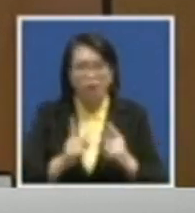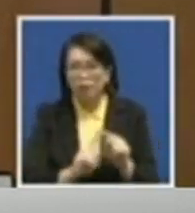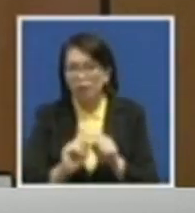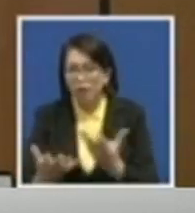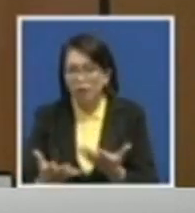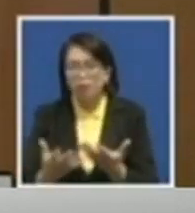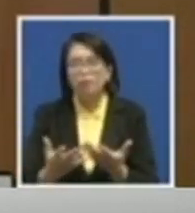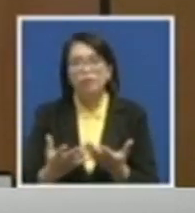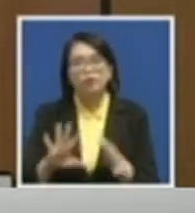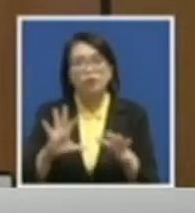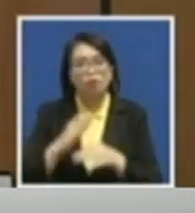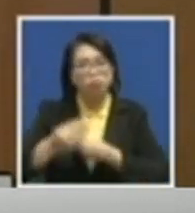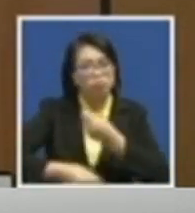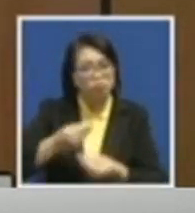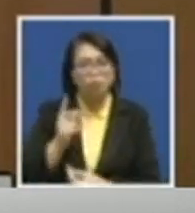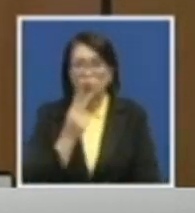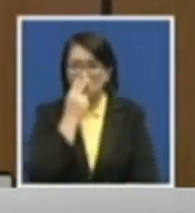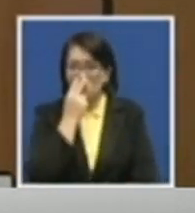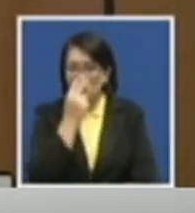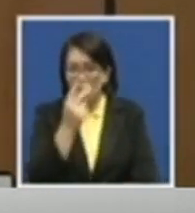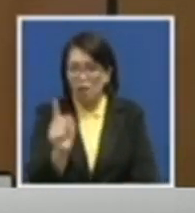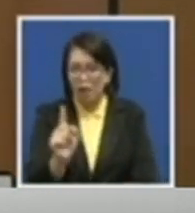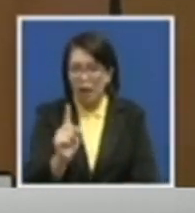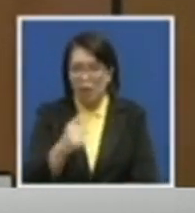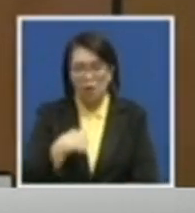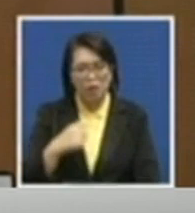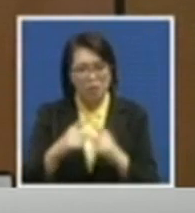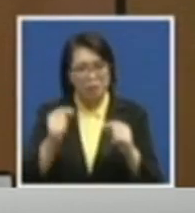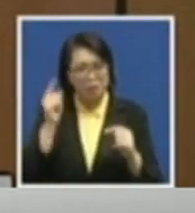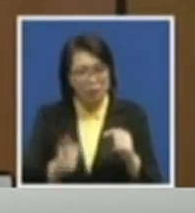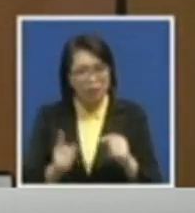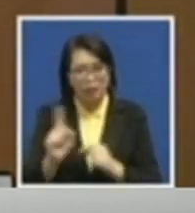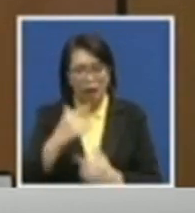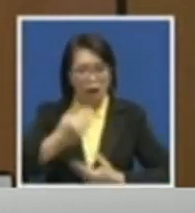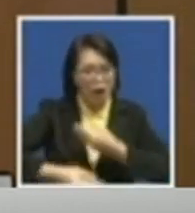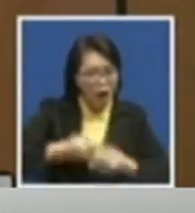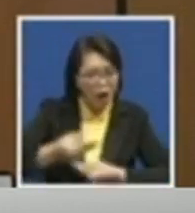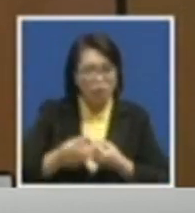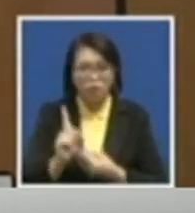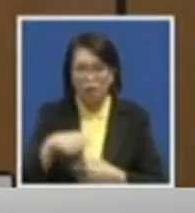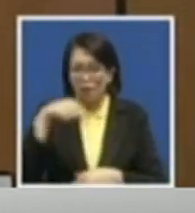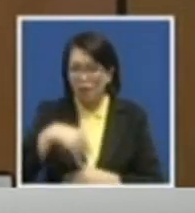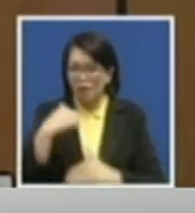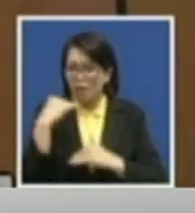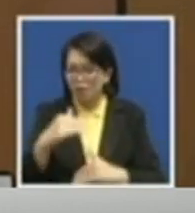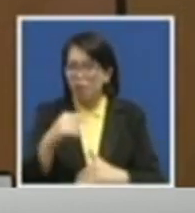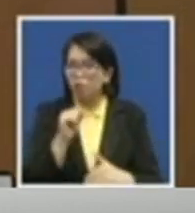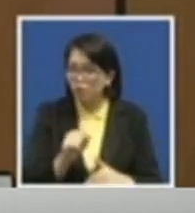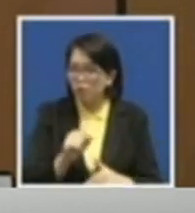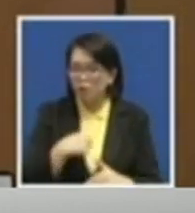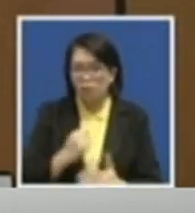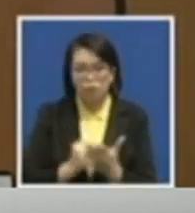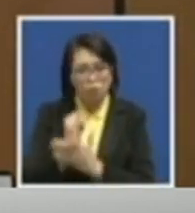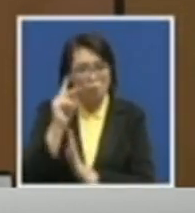นี่มันไม่มีแล้วไอ้ที่ไม่อยู่ในนโยบายอย่างที่ผมแซวไปผมบอกคุณศักดิ์สยามก็จะลดค่ารถไฟฟ้า อ ยู่ตรงไห